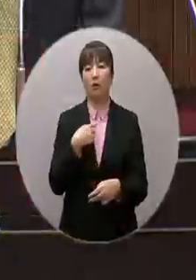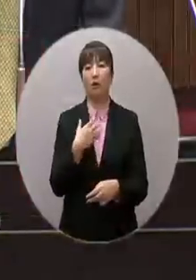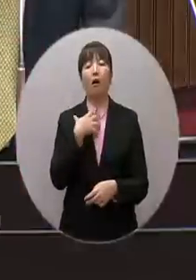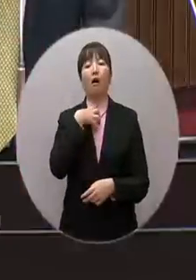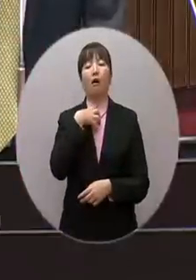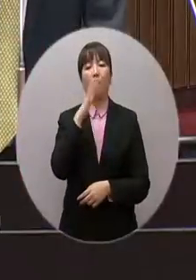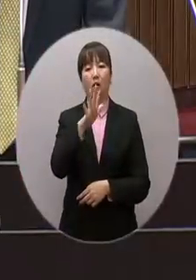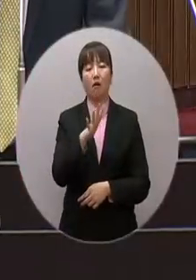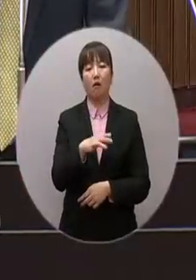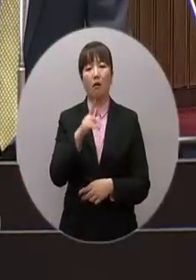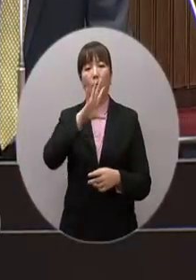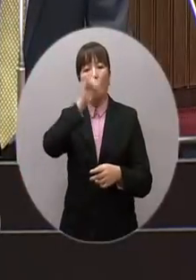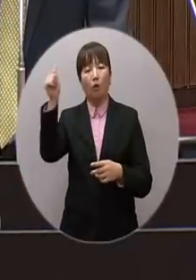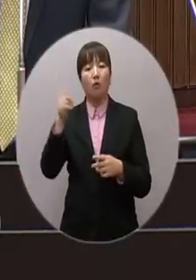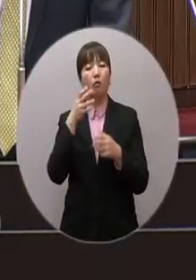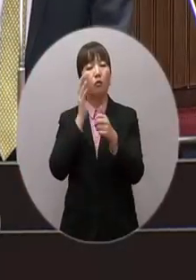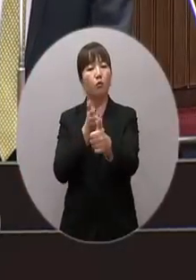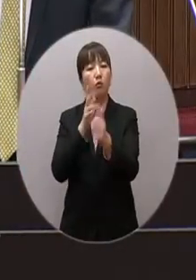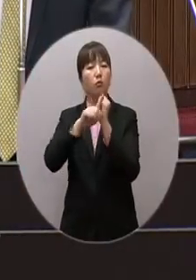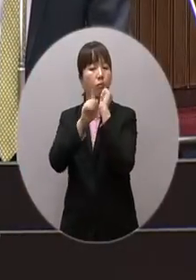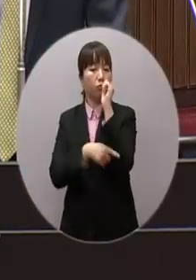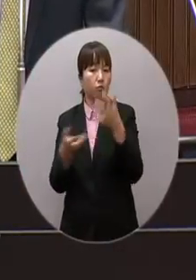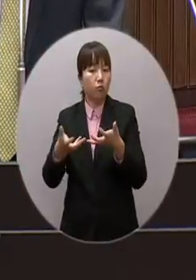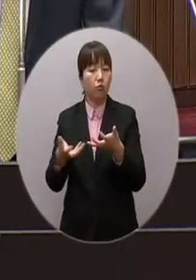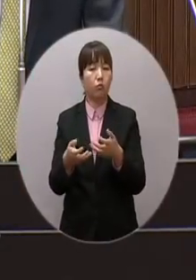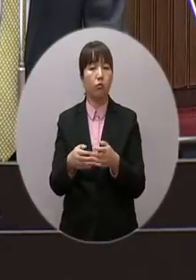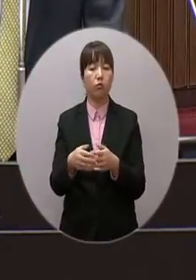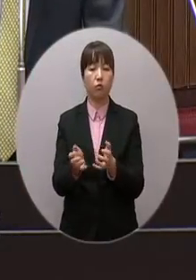诧异，回去请教我们的法务部，